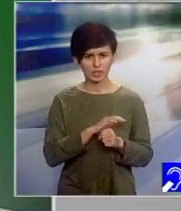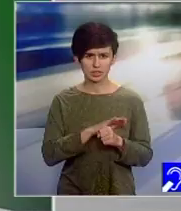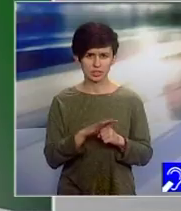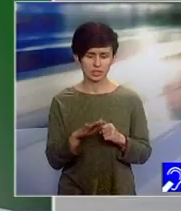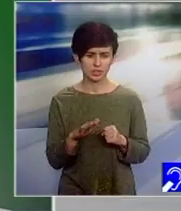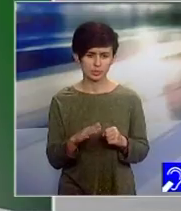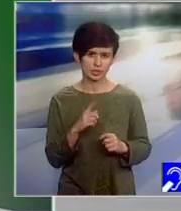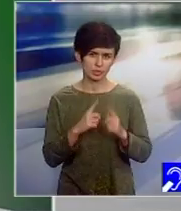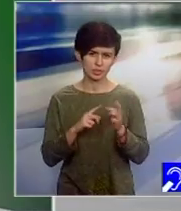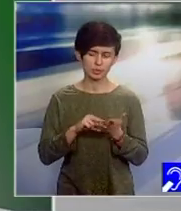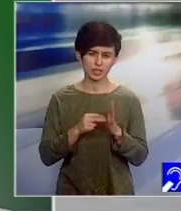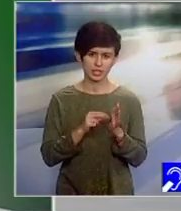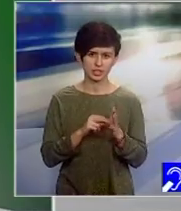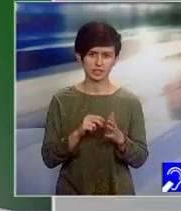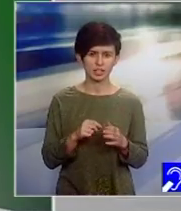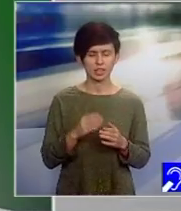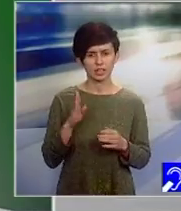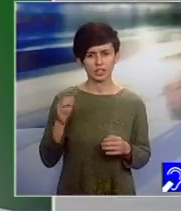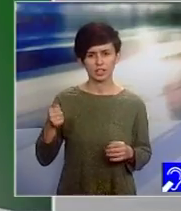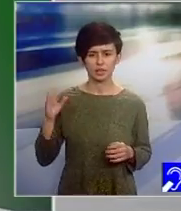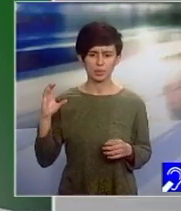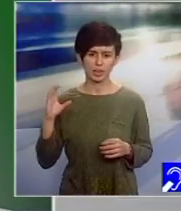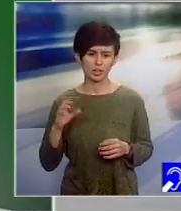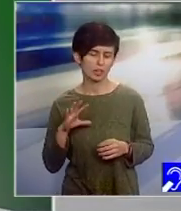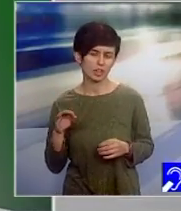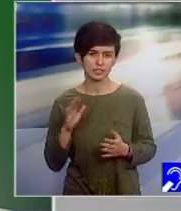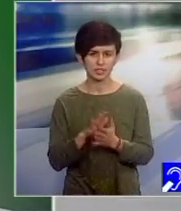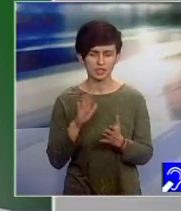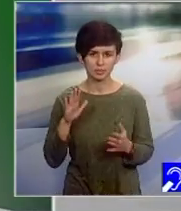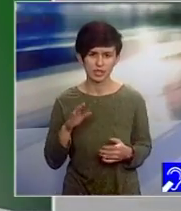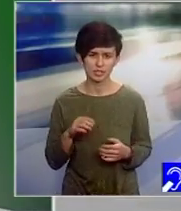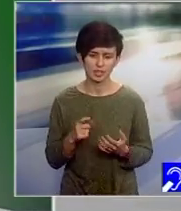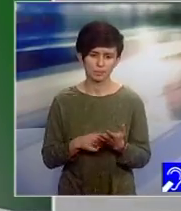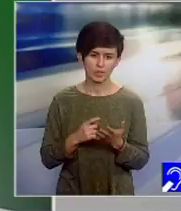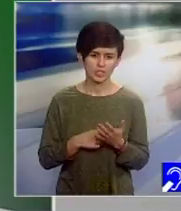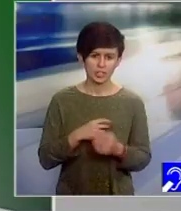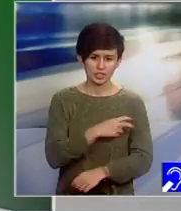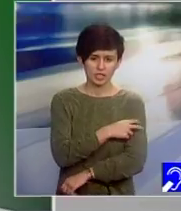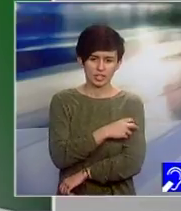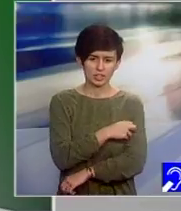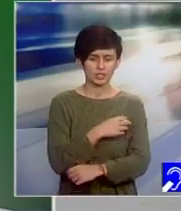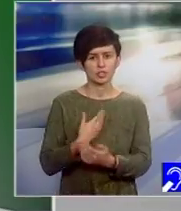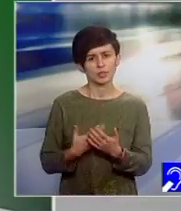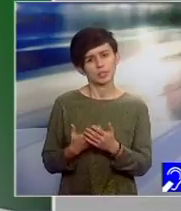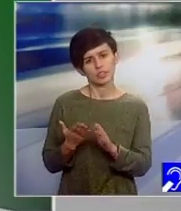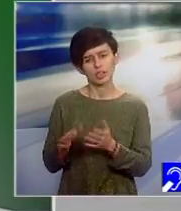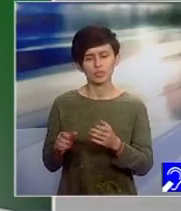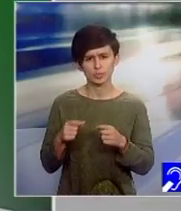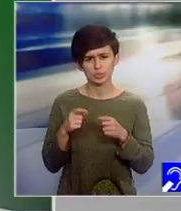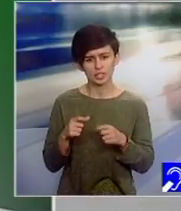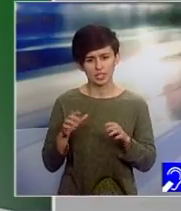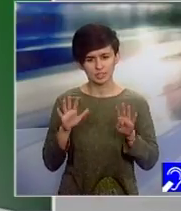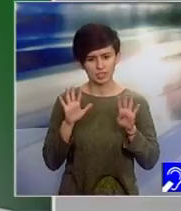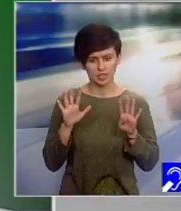pregătim în clasa 12-a bacalaureatul, alții se adaptează la cerințele liceului pentru că nu e așa, au început clasa 9-a. Cum vă descurcați